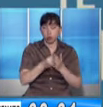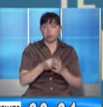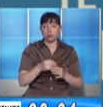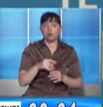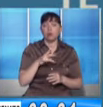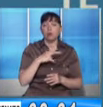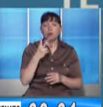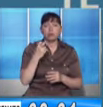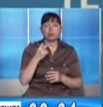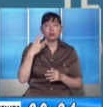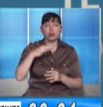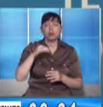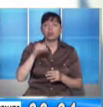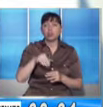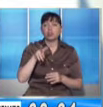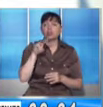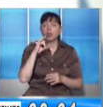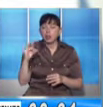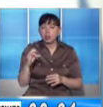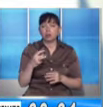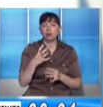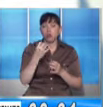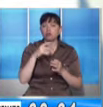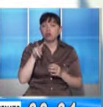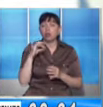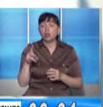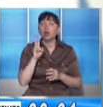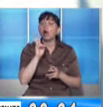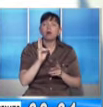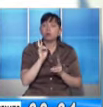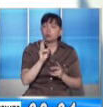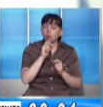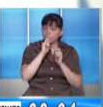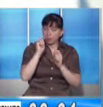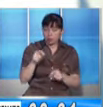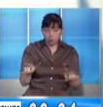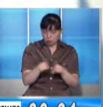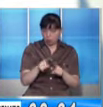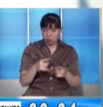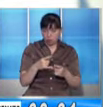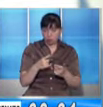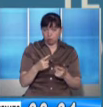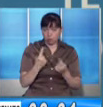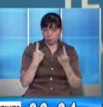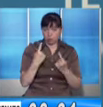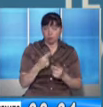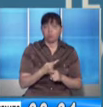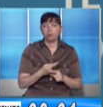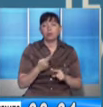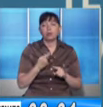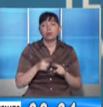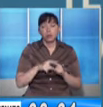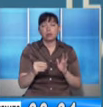de lire, apoi 7.500 de lire. Spuneți-ne, vă rog, cine v-a făcut astfel de donații? Asta scrie inclusiv